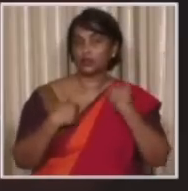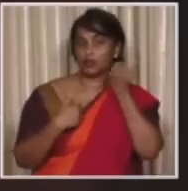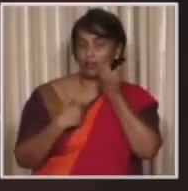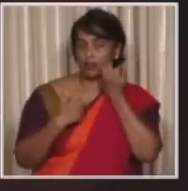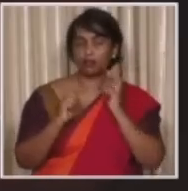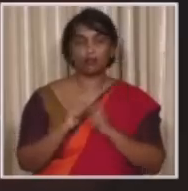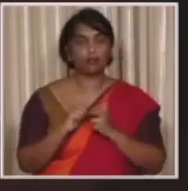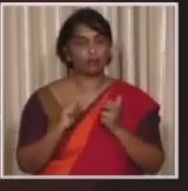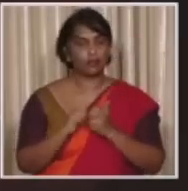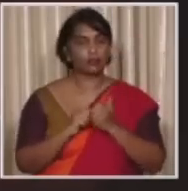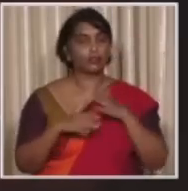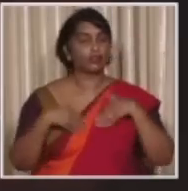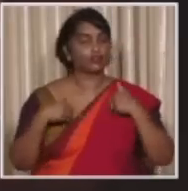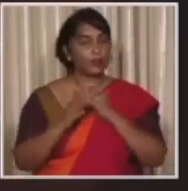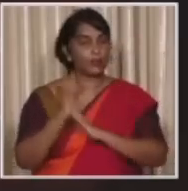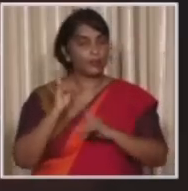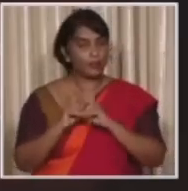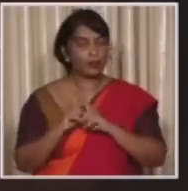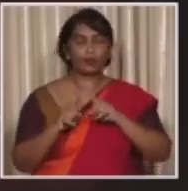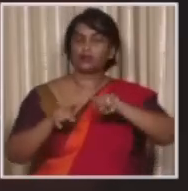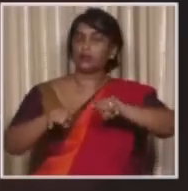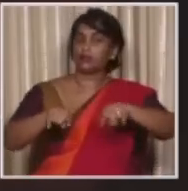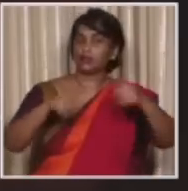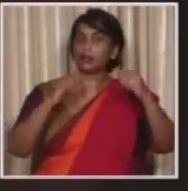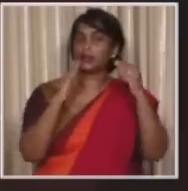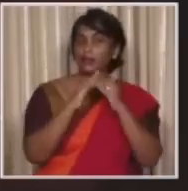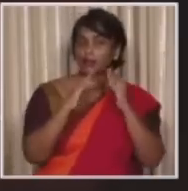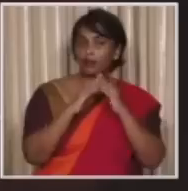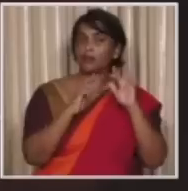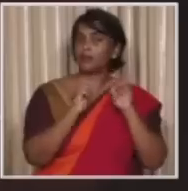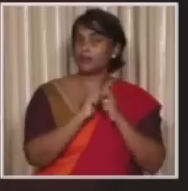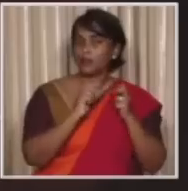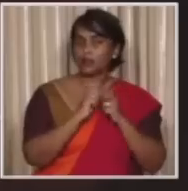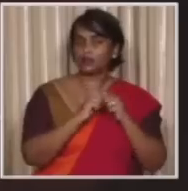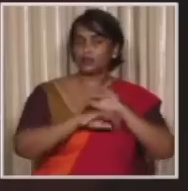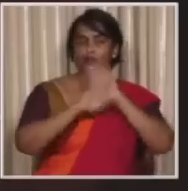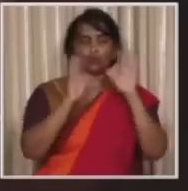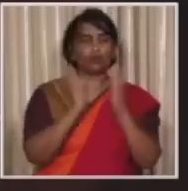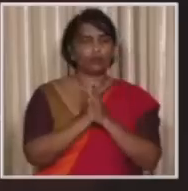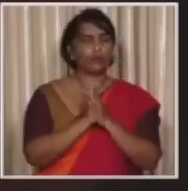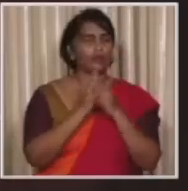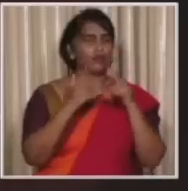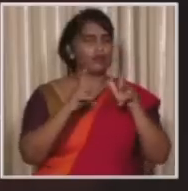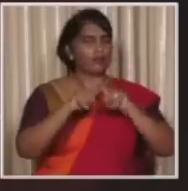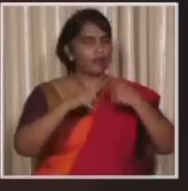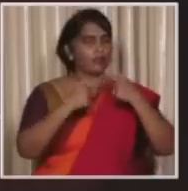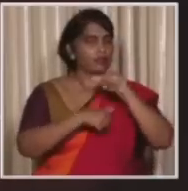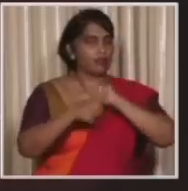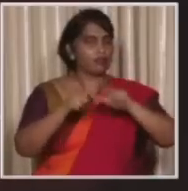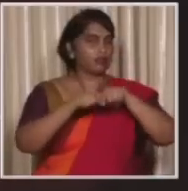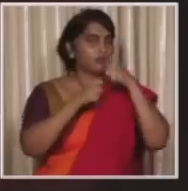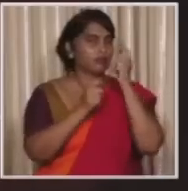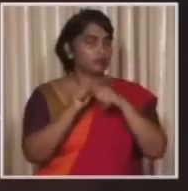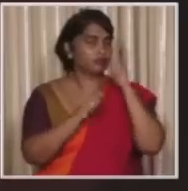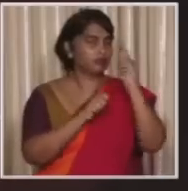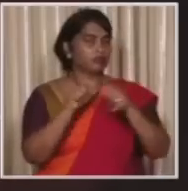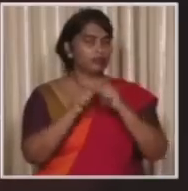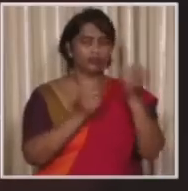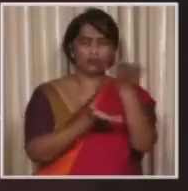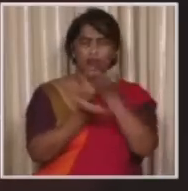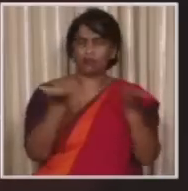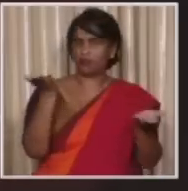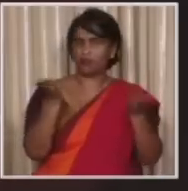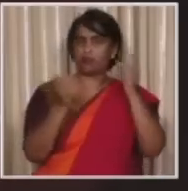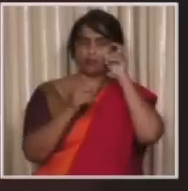වලට සෞඛ්‍ය අමාත්‍යාංශයත් අනිත් ගෙවල් වල ඇතිවෙන ප්‍රශ්න සම්බන්ධයෙන් වෙනත් ආයතන ඒවට දරන වියදම් සංසන්දනය